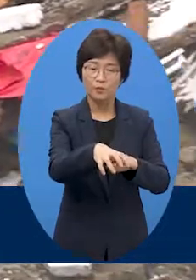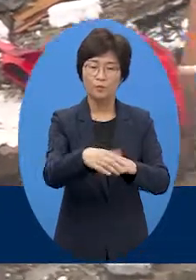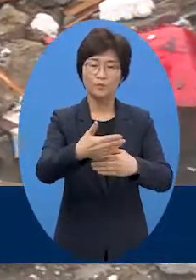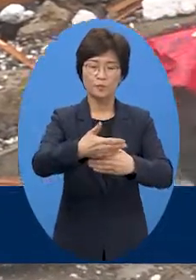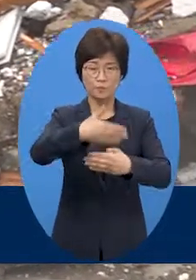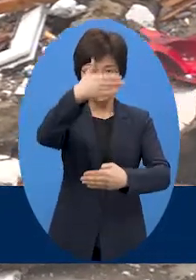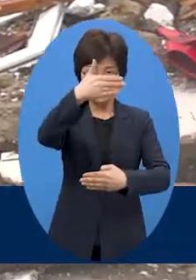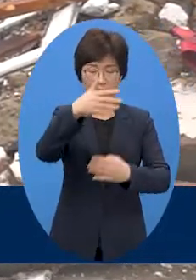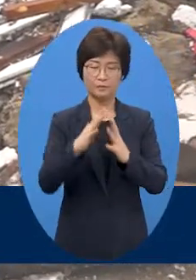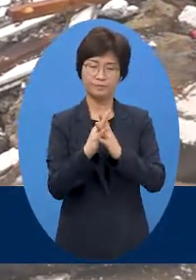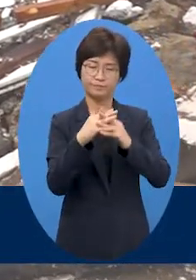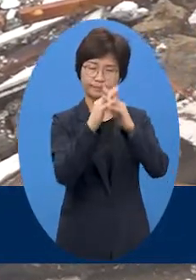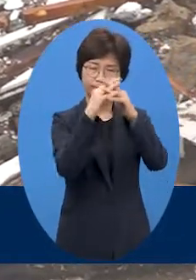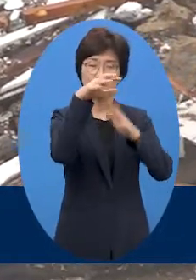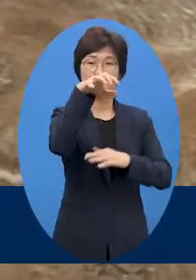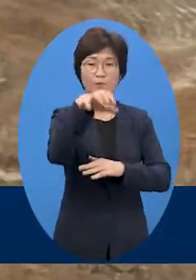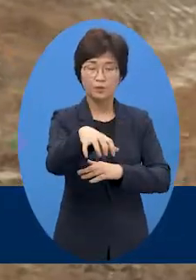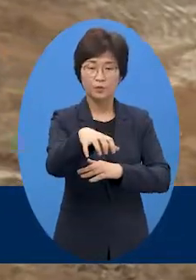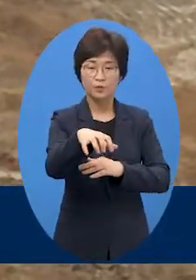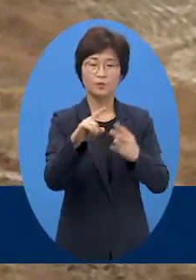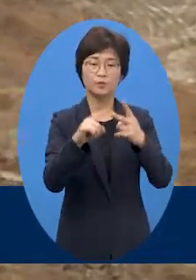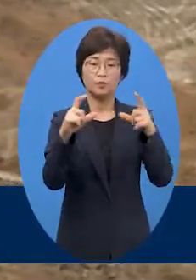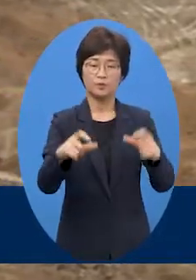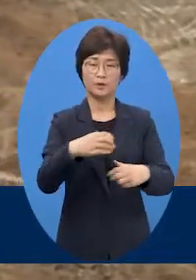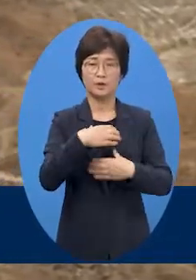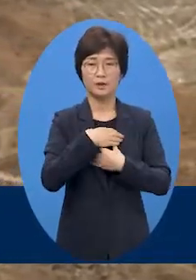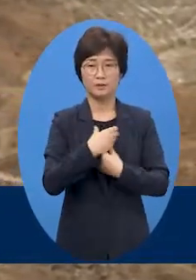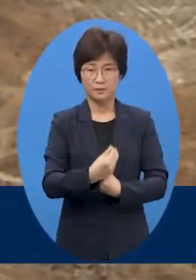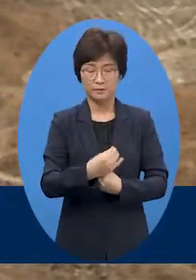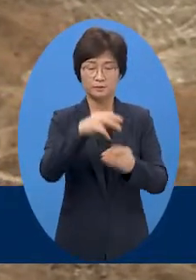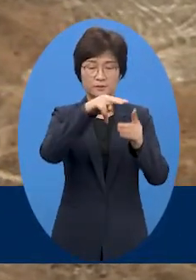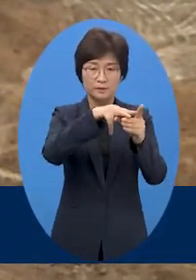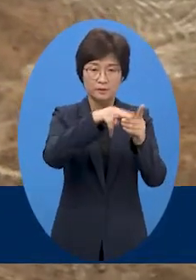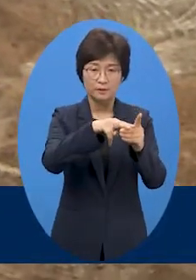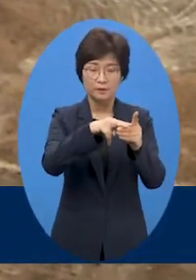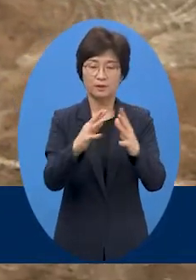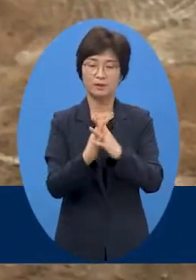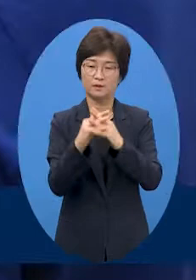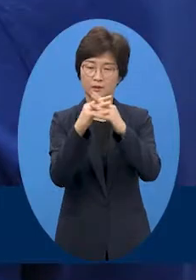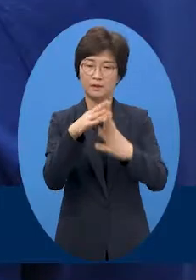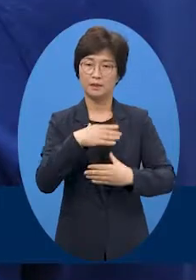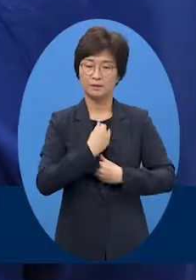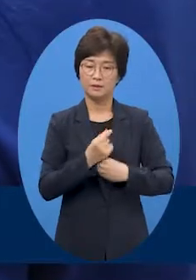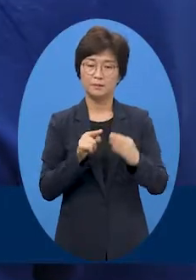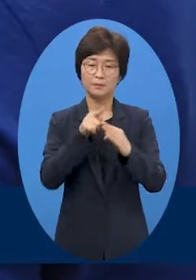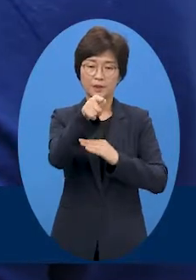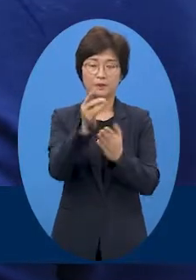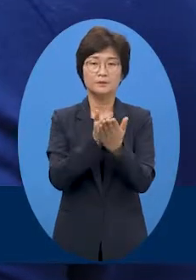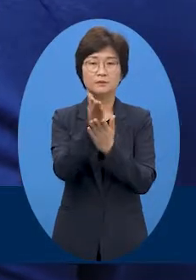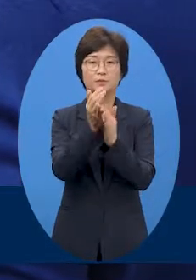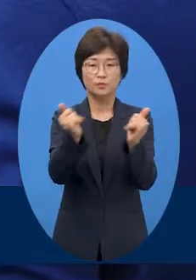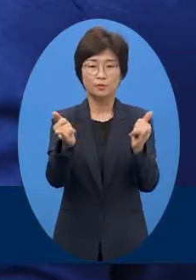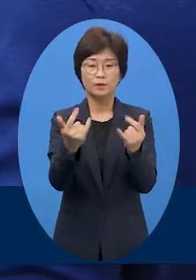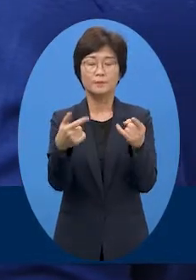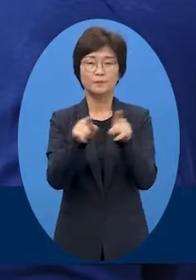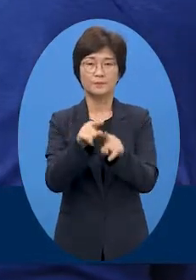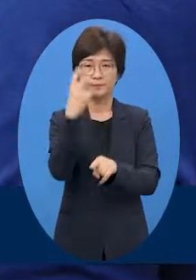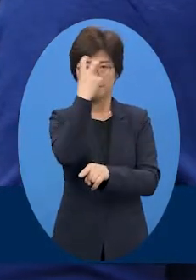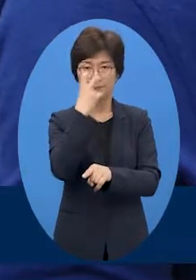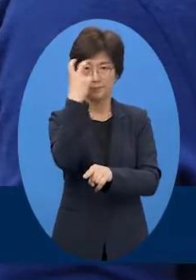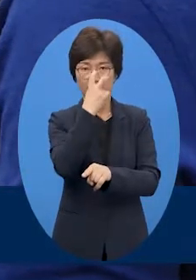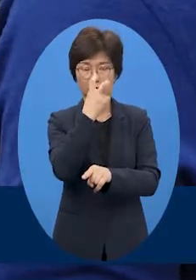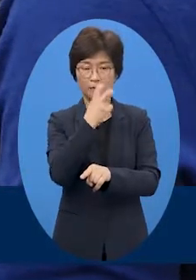시설과 건축공사 장이며 동대문구 건축 안전 센터와 건설안전 외부 전문가가 합동으로 점검을